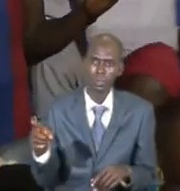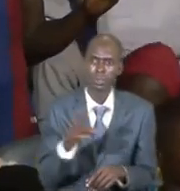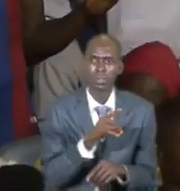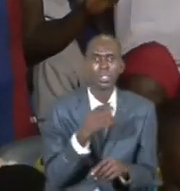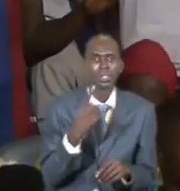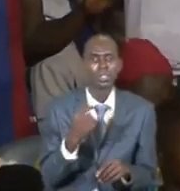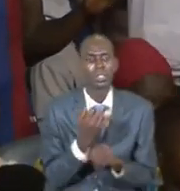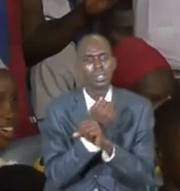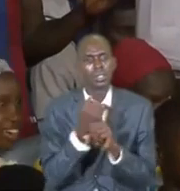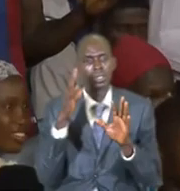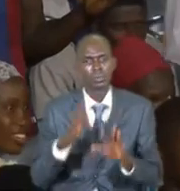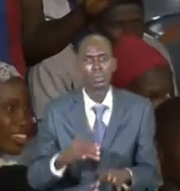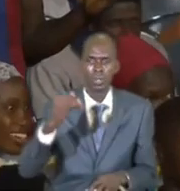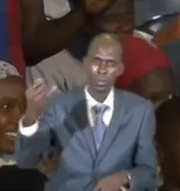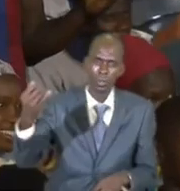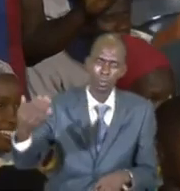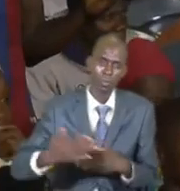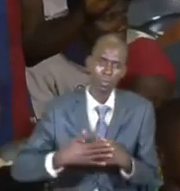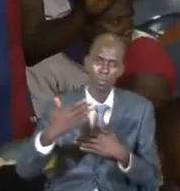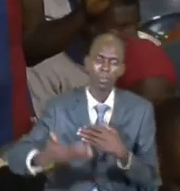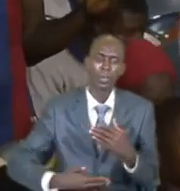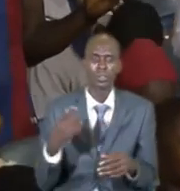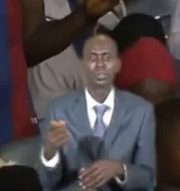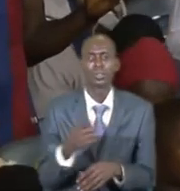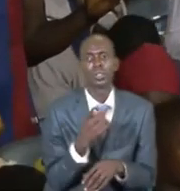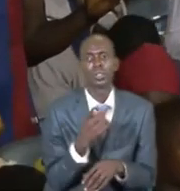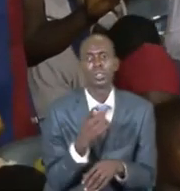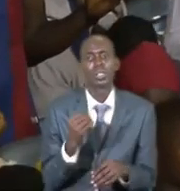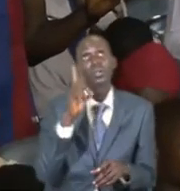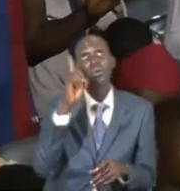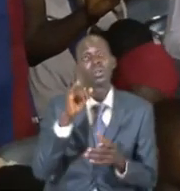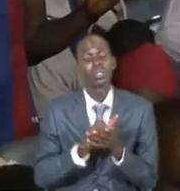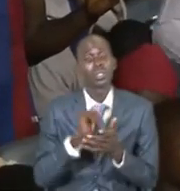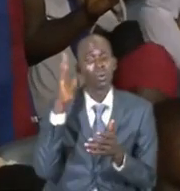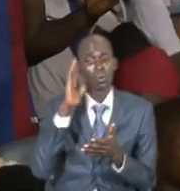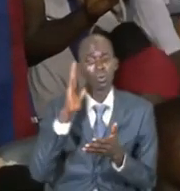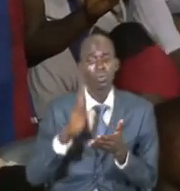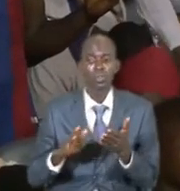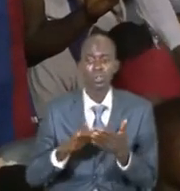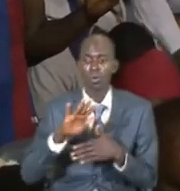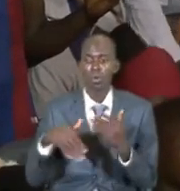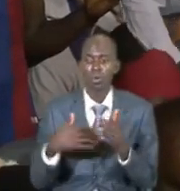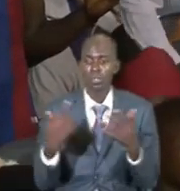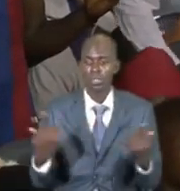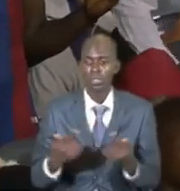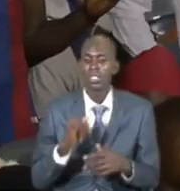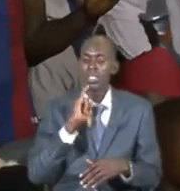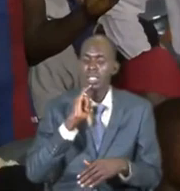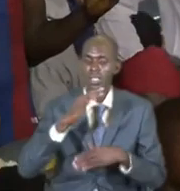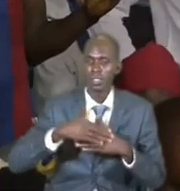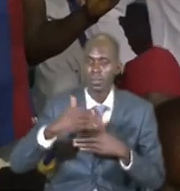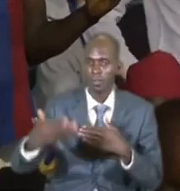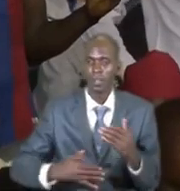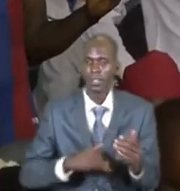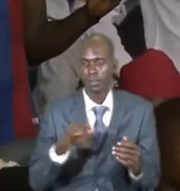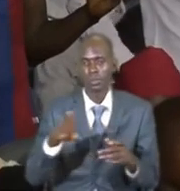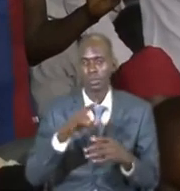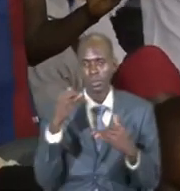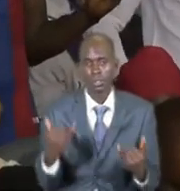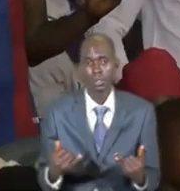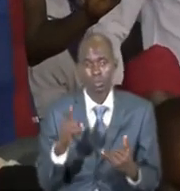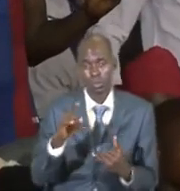nke ga-agbaghara mmehie gị niile. Ọ na-akpọ gị n'abalị a. Naanị guzoro n'ụkwụ gị ebe ahụ ugbu a, sị onye nwe m lekwa m, lekwa